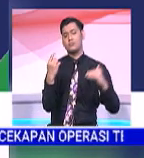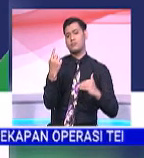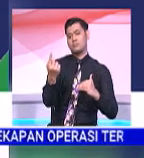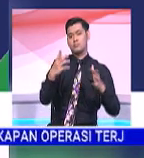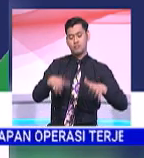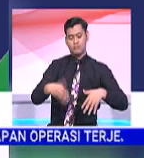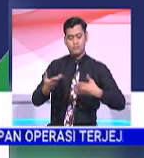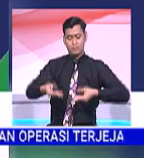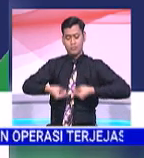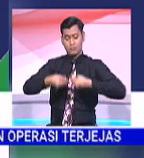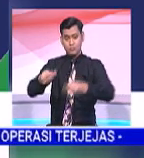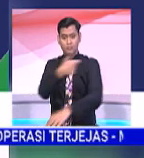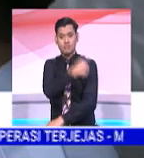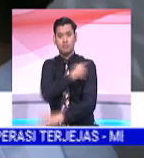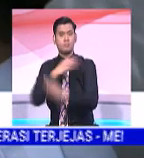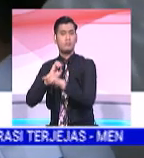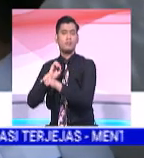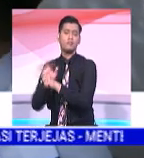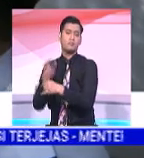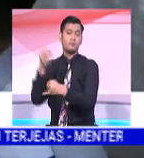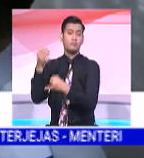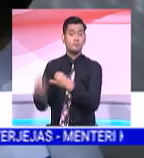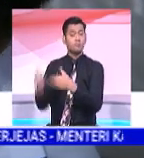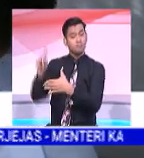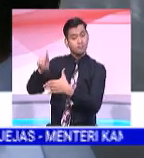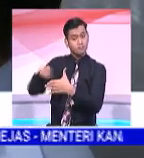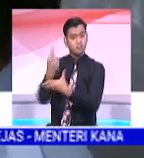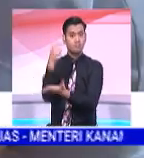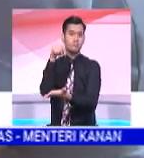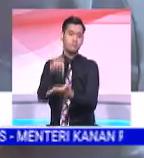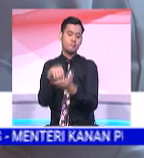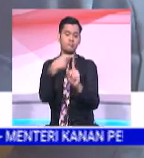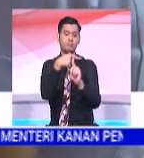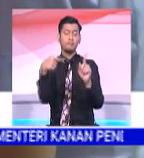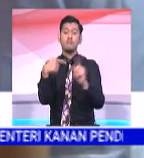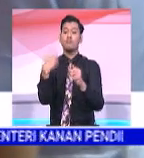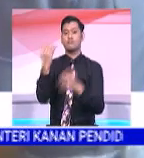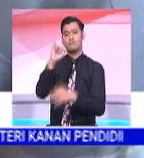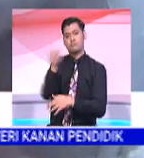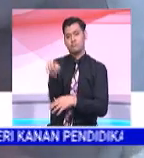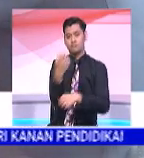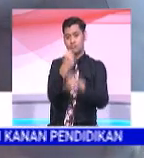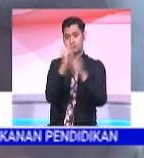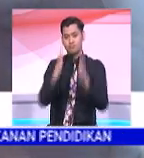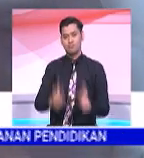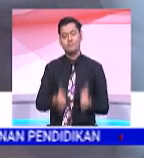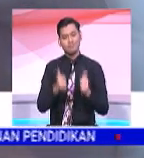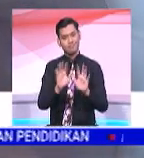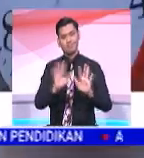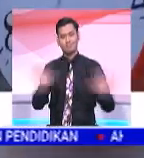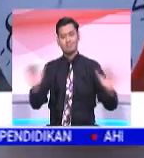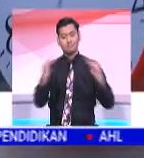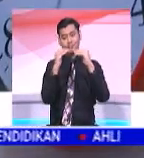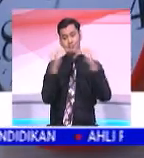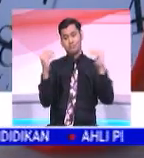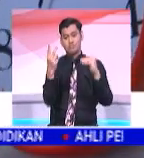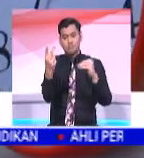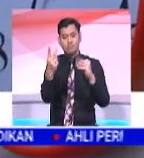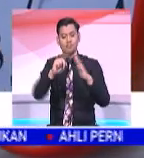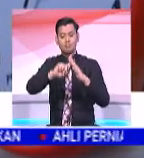Kementerian Kesihatan KKM tidak bercadang menangguhkan pemberian vaksin AstraZeneca. Ini kerana setakat ini tiada